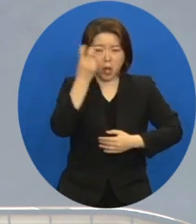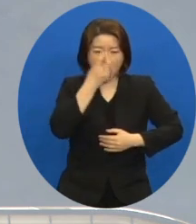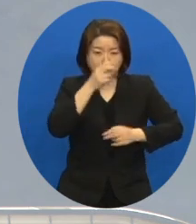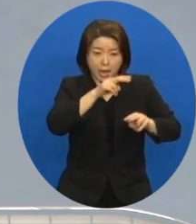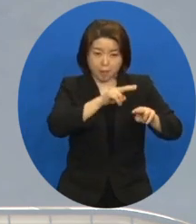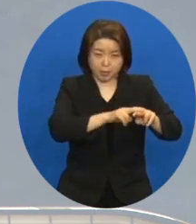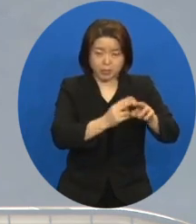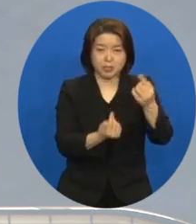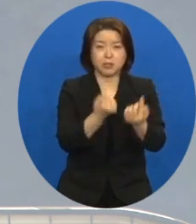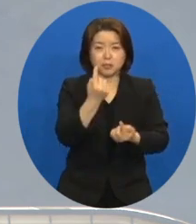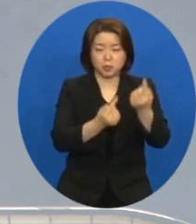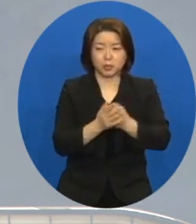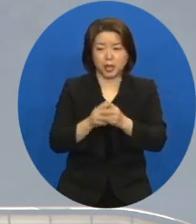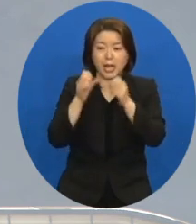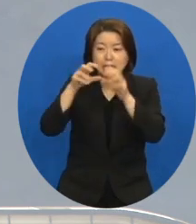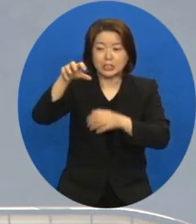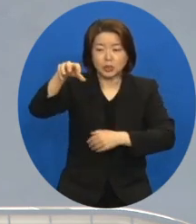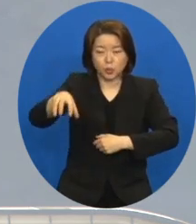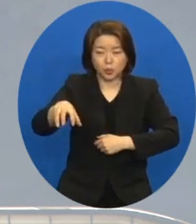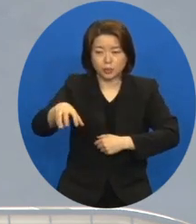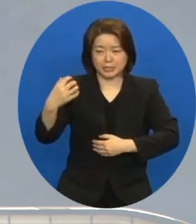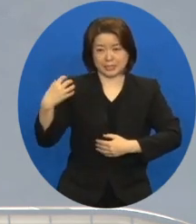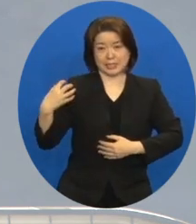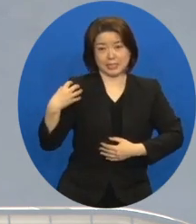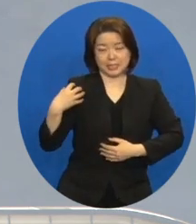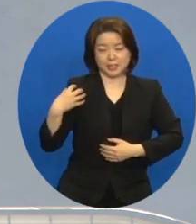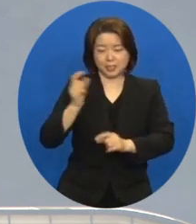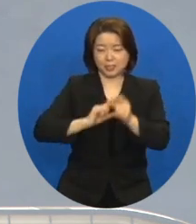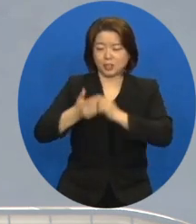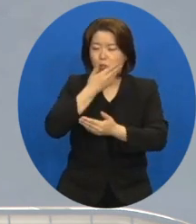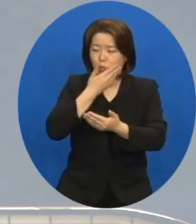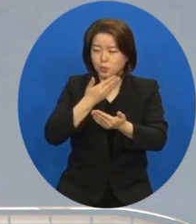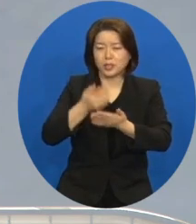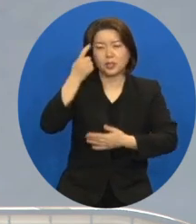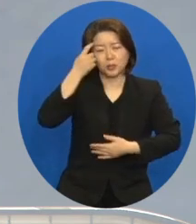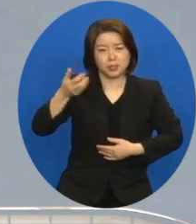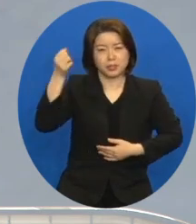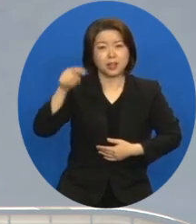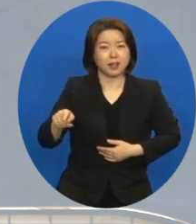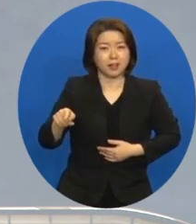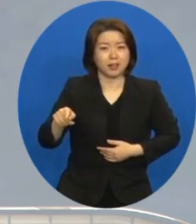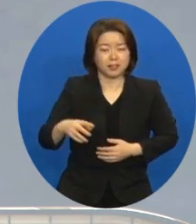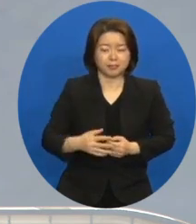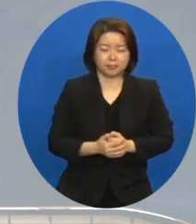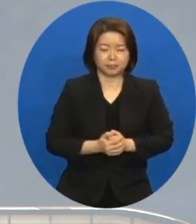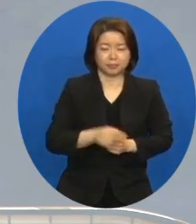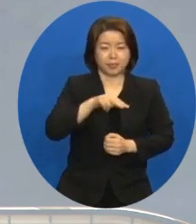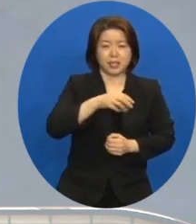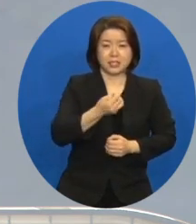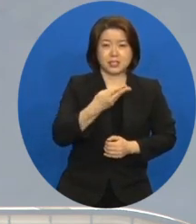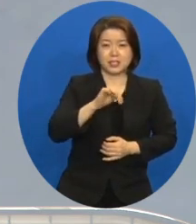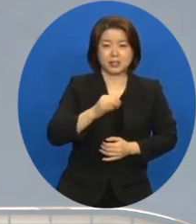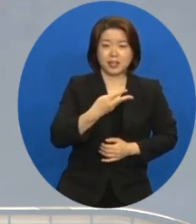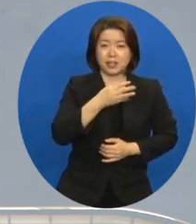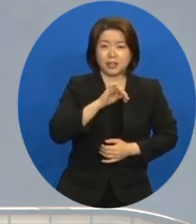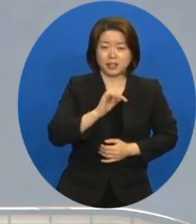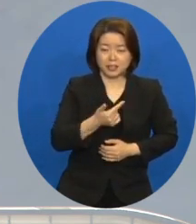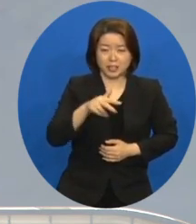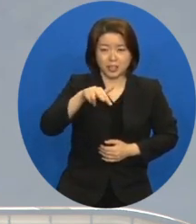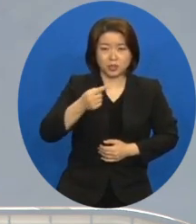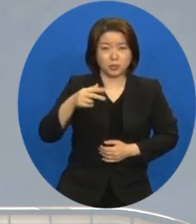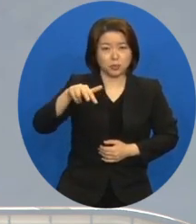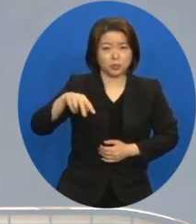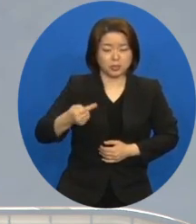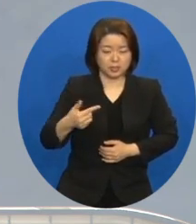감독직책보다 선교지 사명이 더 귀하다고 여겼던 거죠. 이 스탠리 존스 선교사님이 69세